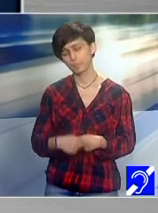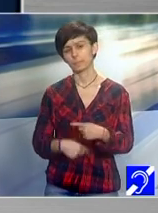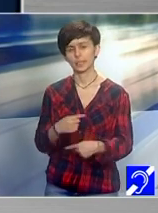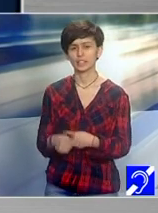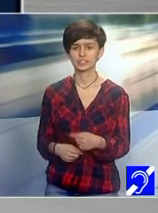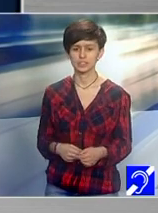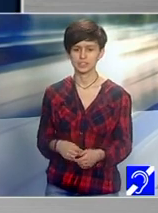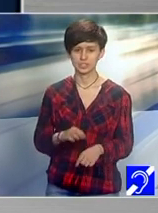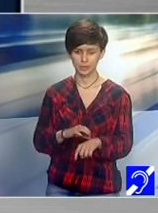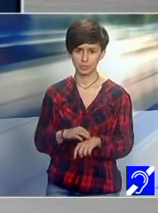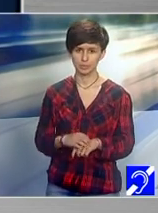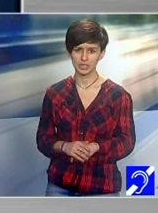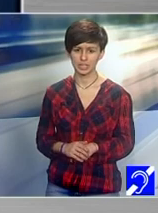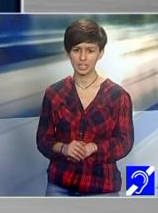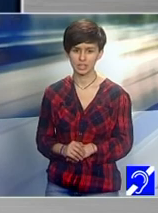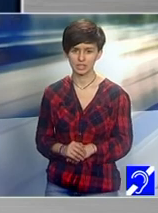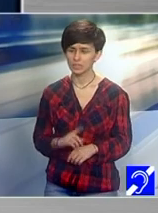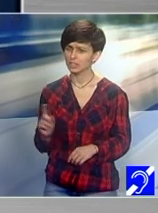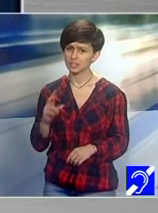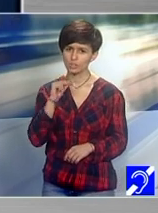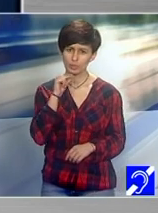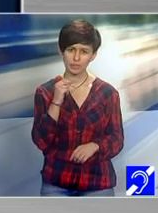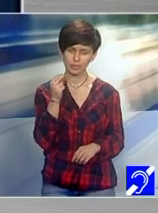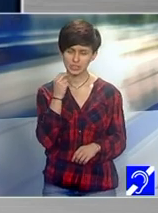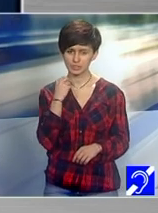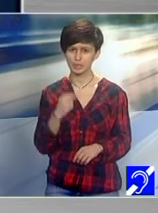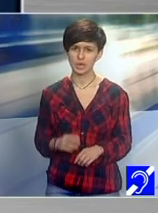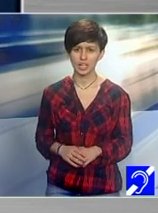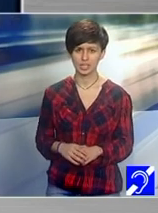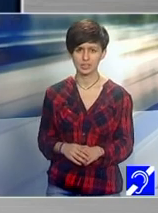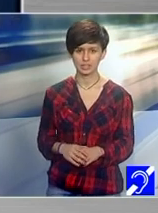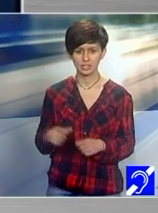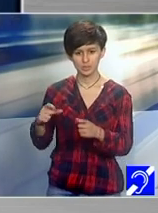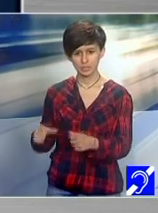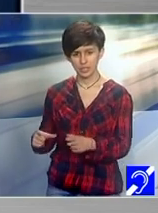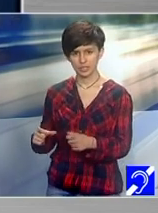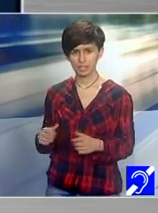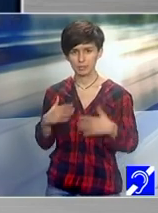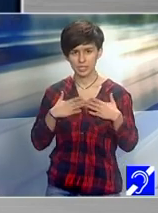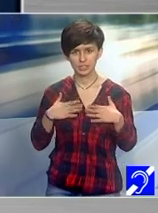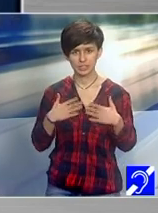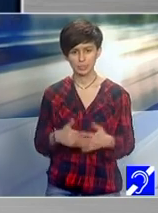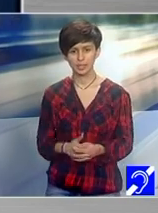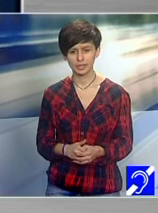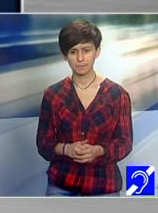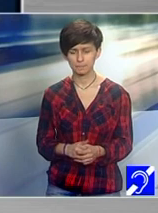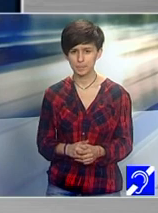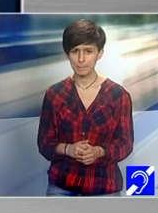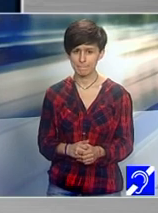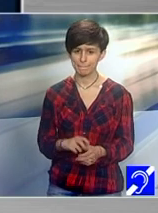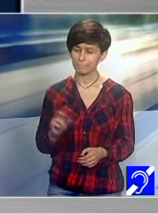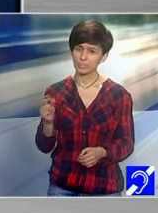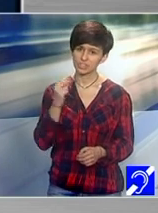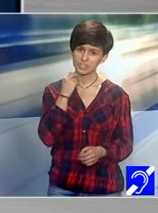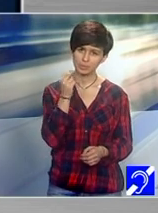este adevărul. Nu mai vorbesc de băi, nu mai vorbesc de mâncare. Se văd mâncarea de la noi și mâncarea de acolo. Nu mai vorbesc de mâncarea care o primește personalul